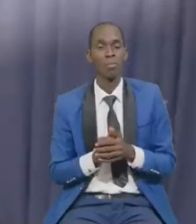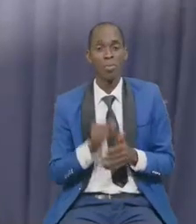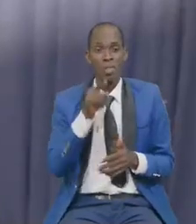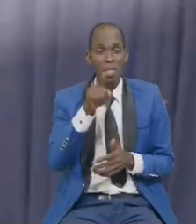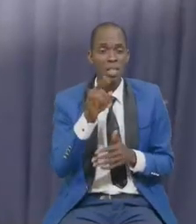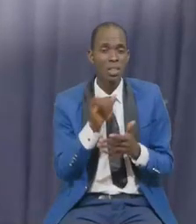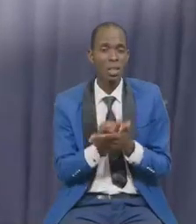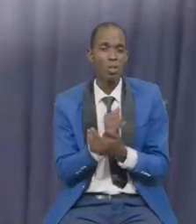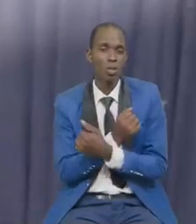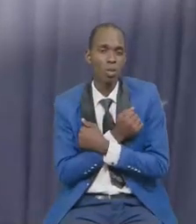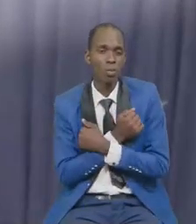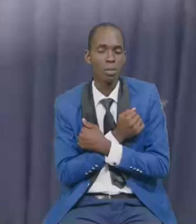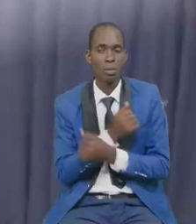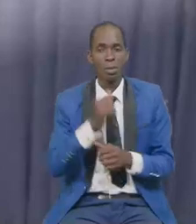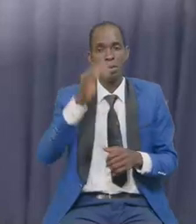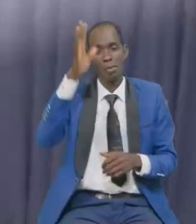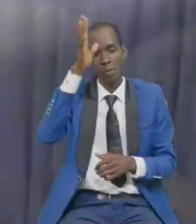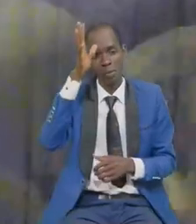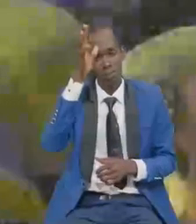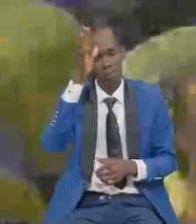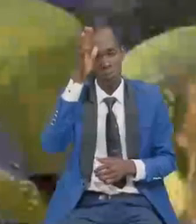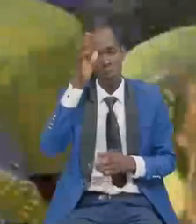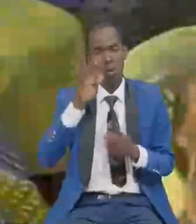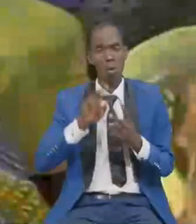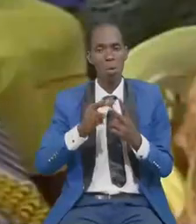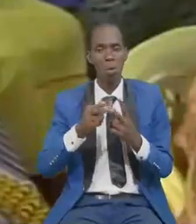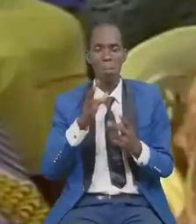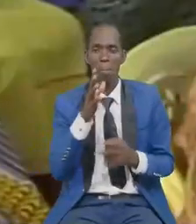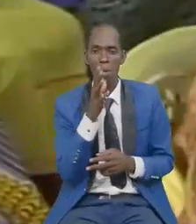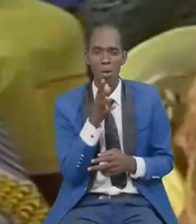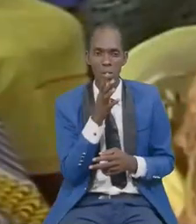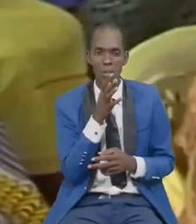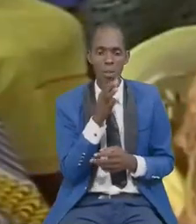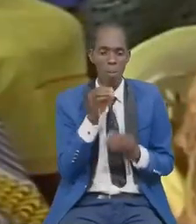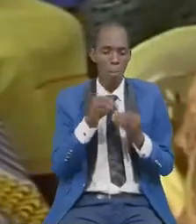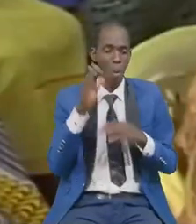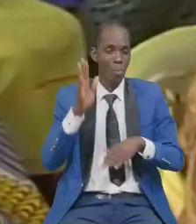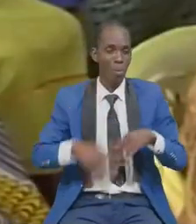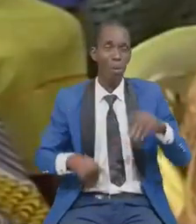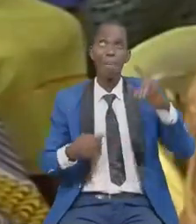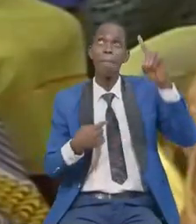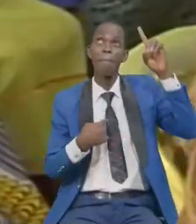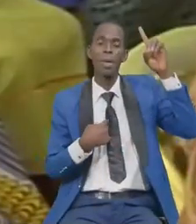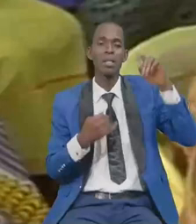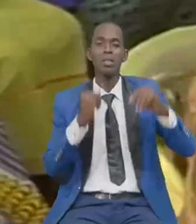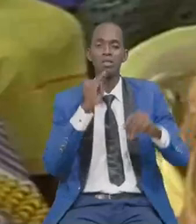Celui qui aime son père, sa mère, plus que moi, n'est pas digne de